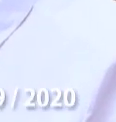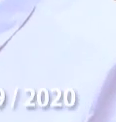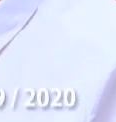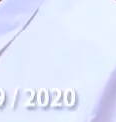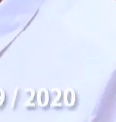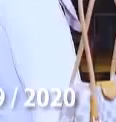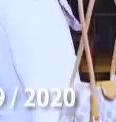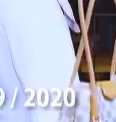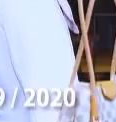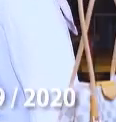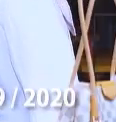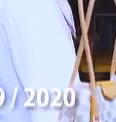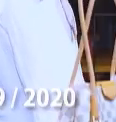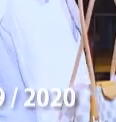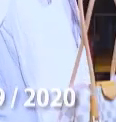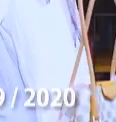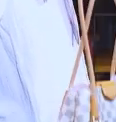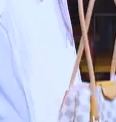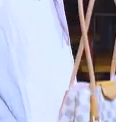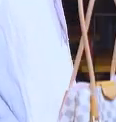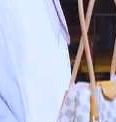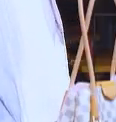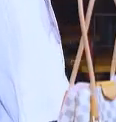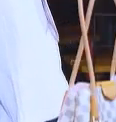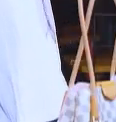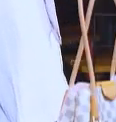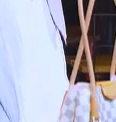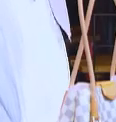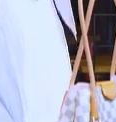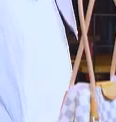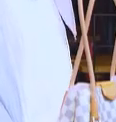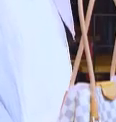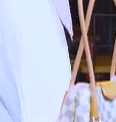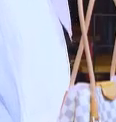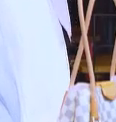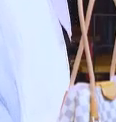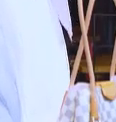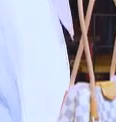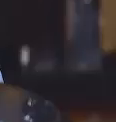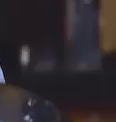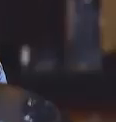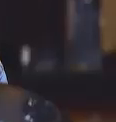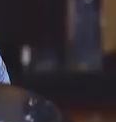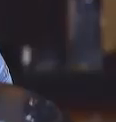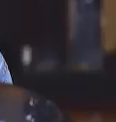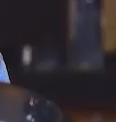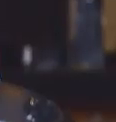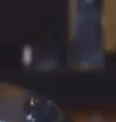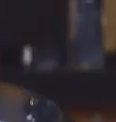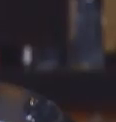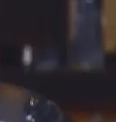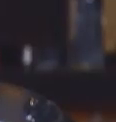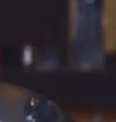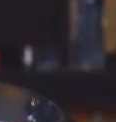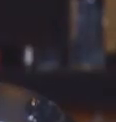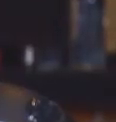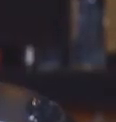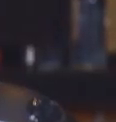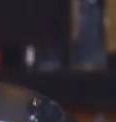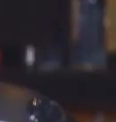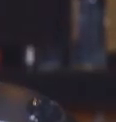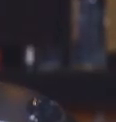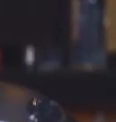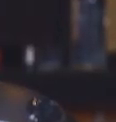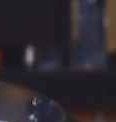Suka-suka saja order makanan. Itulah bila orang tadi datang tanya order, tak nak jawab. Benda ni sama macam pilihan